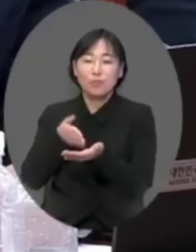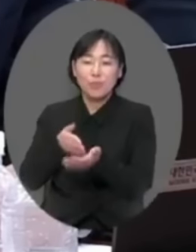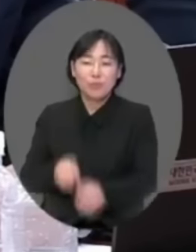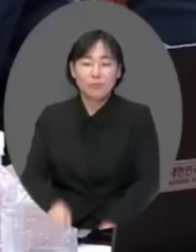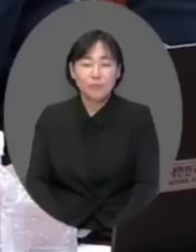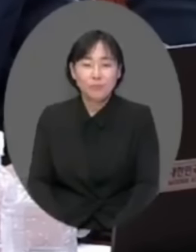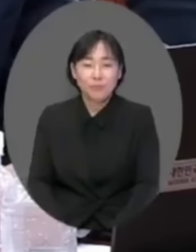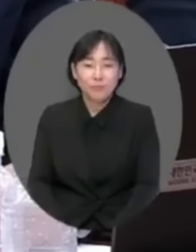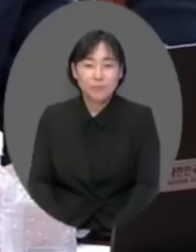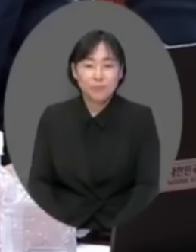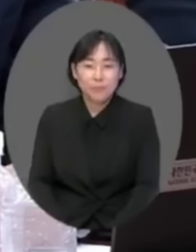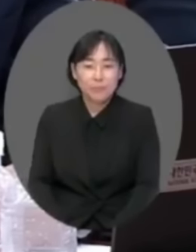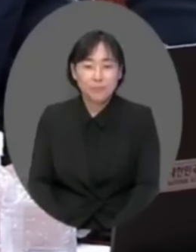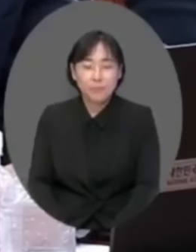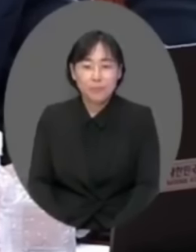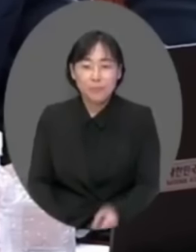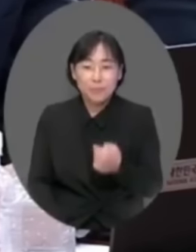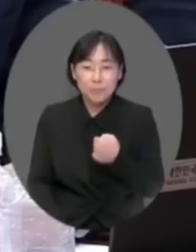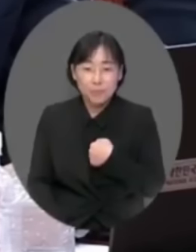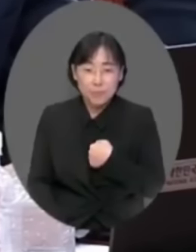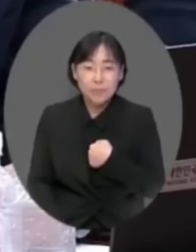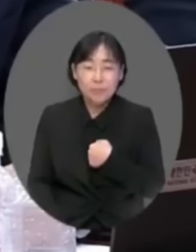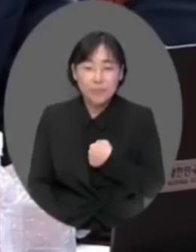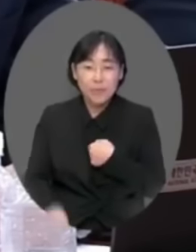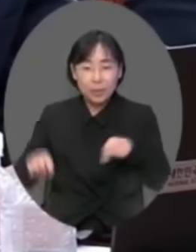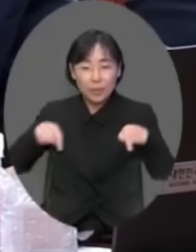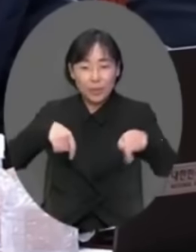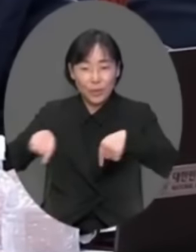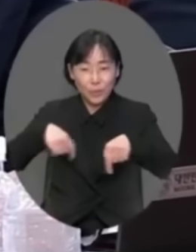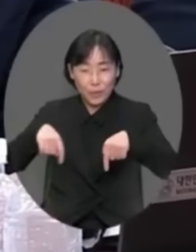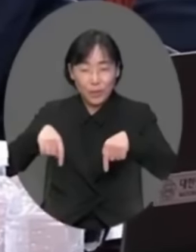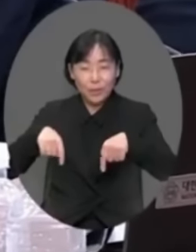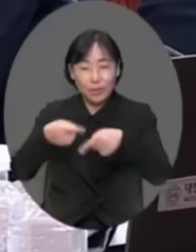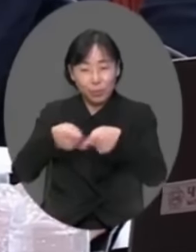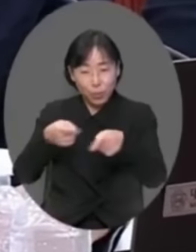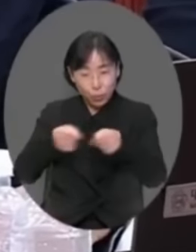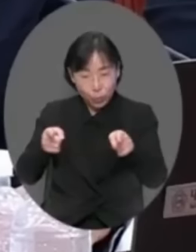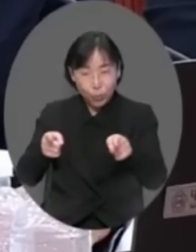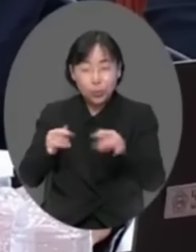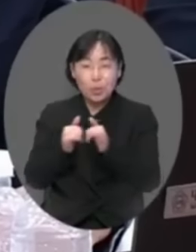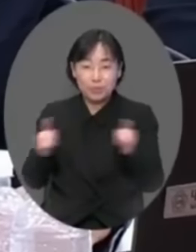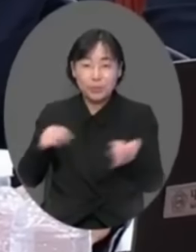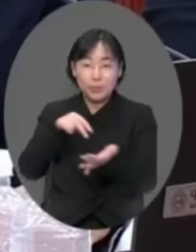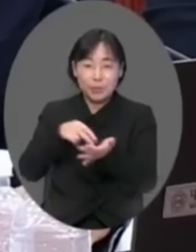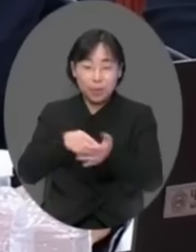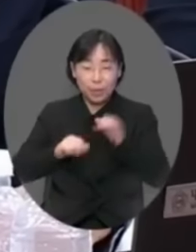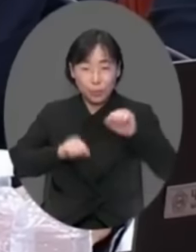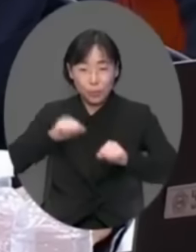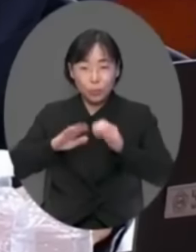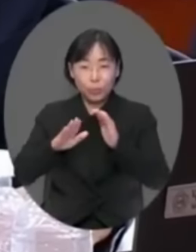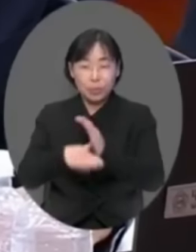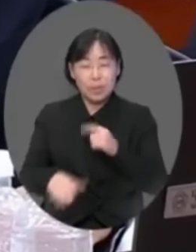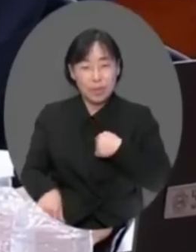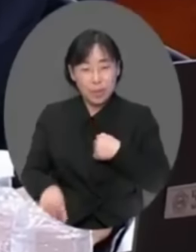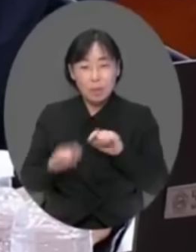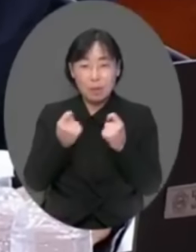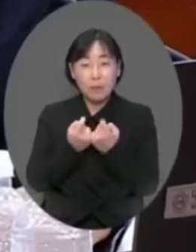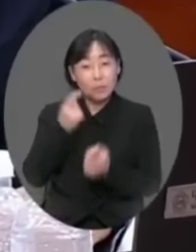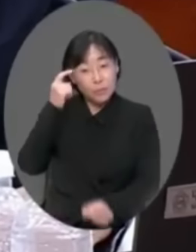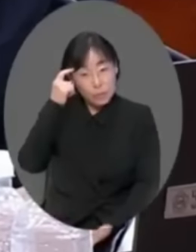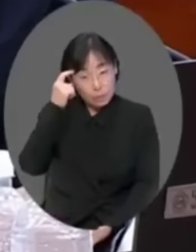얘기니까 제가 그런 적은 없고요 정치평론가 활동을 할에 관 판단을